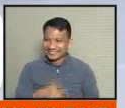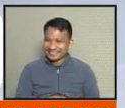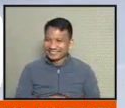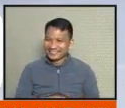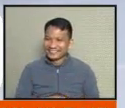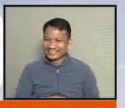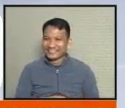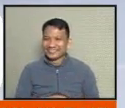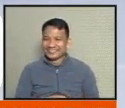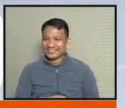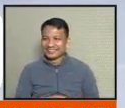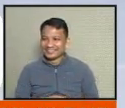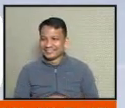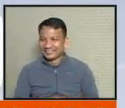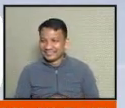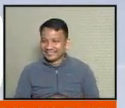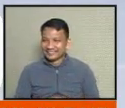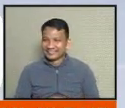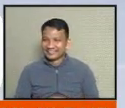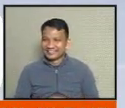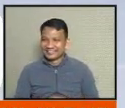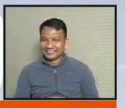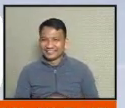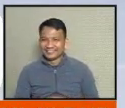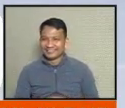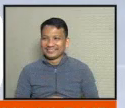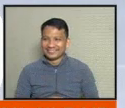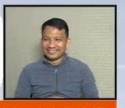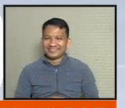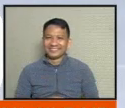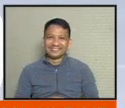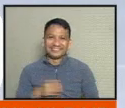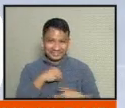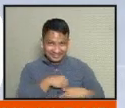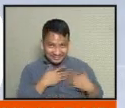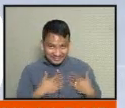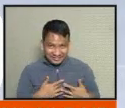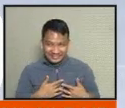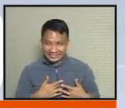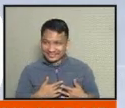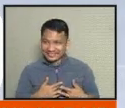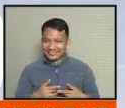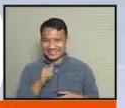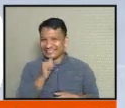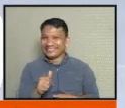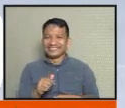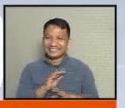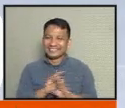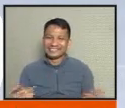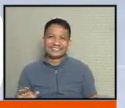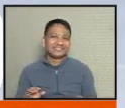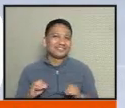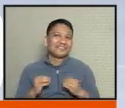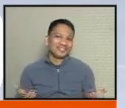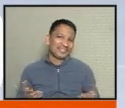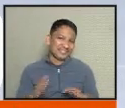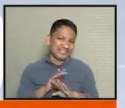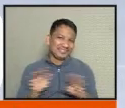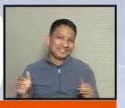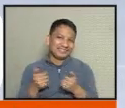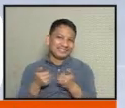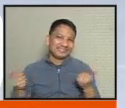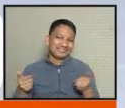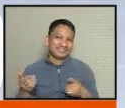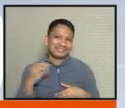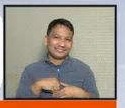Ano, sir? Atin-atin lang. Buro mo lang. Yun ba talaga? O? Hindi, sir. Wala na talaga, sir. Wala na? Wala na